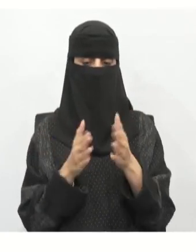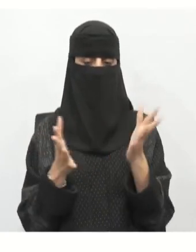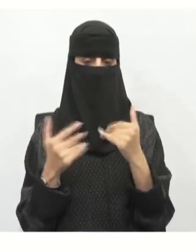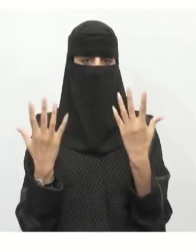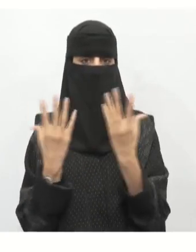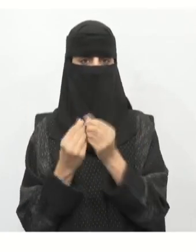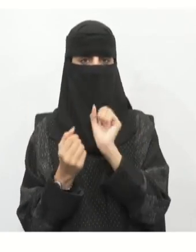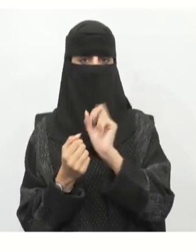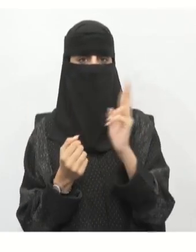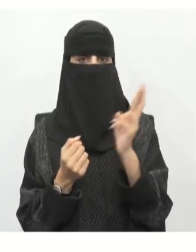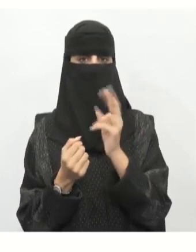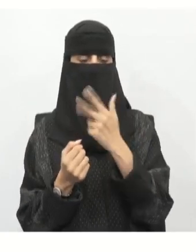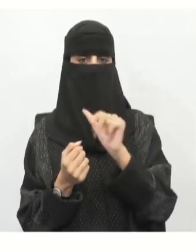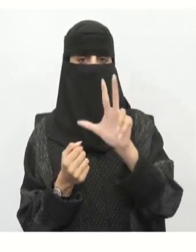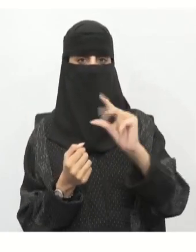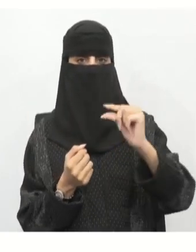بنا الى الدهون